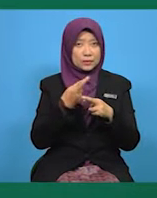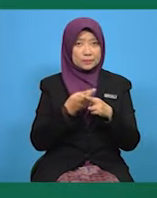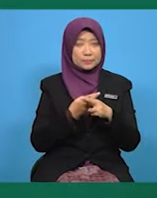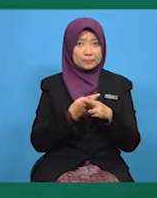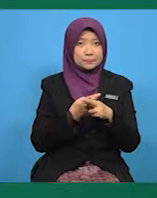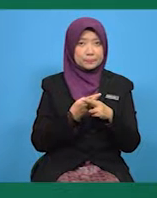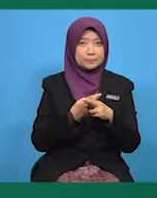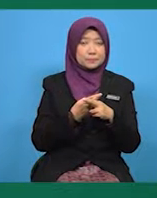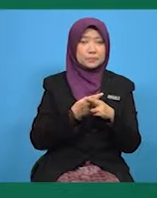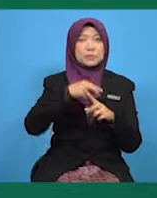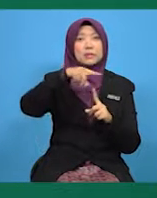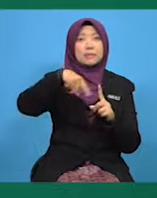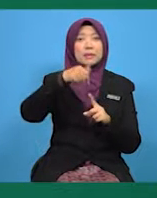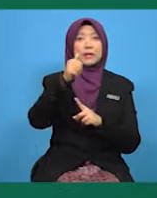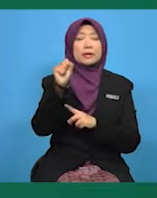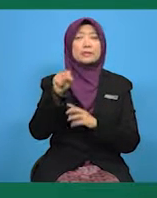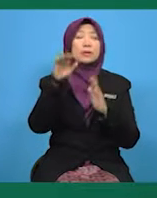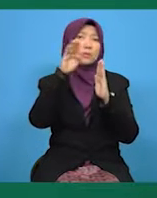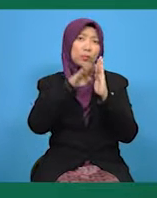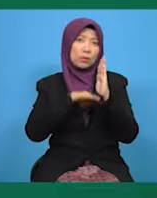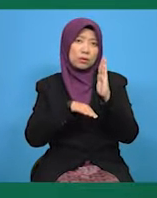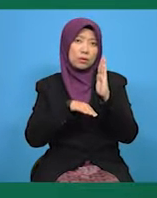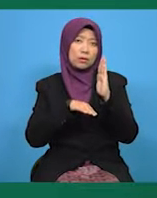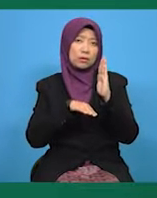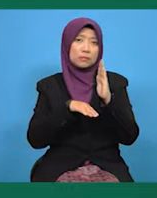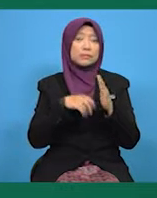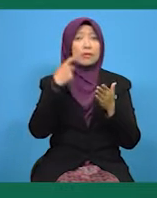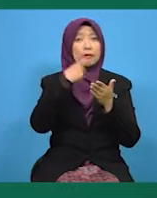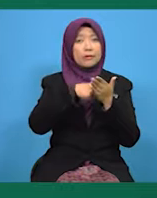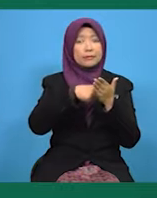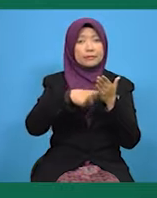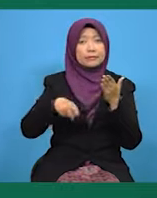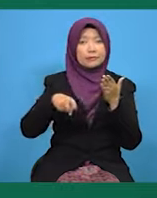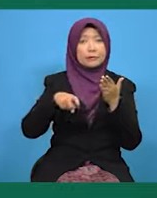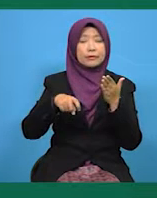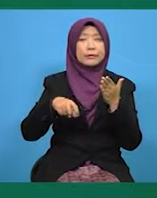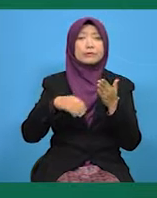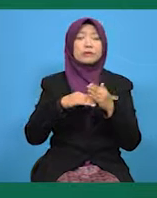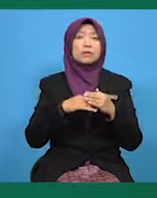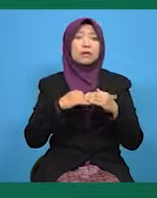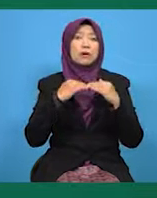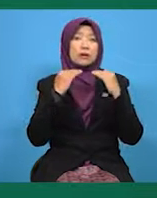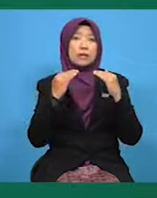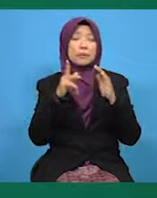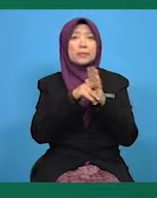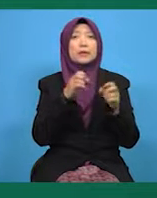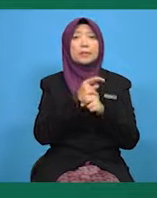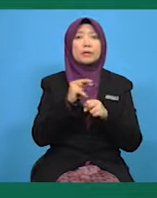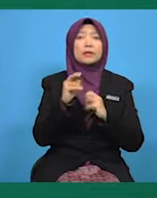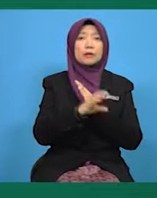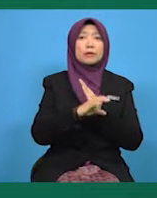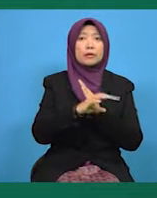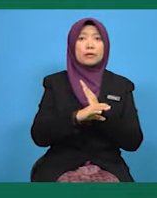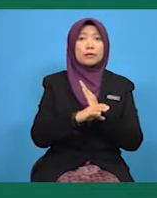Kesimpulannya, apabila AS berkurang, tingkat harga umum akan naik dan pendapatan